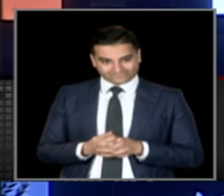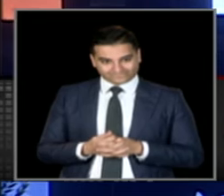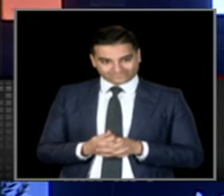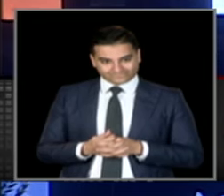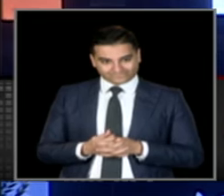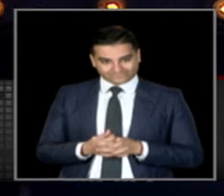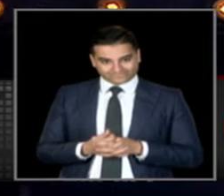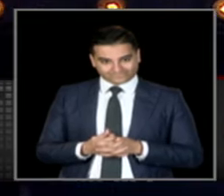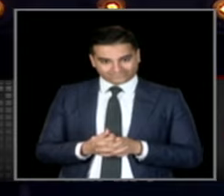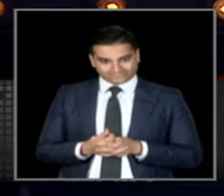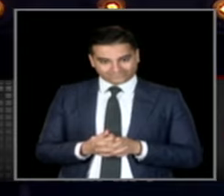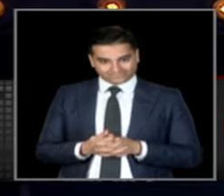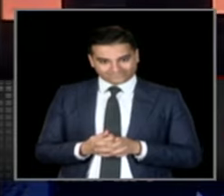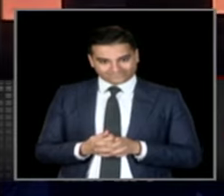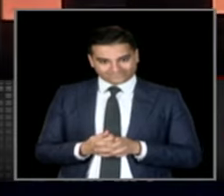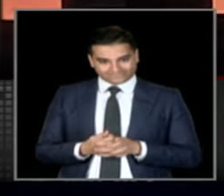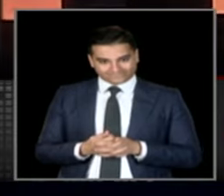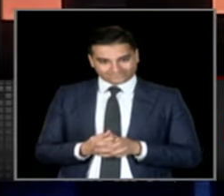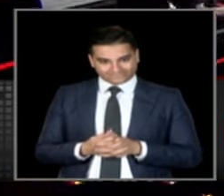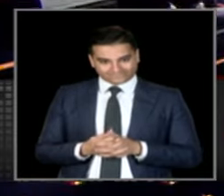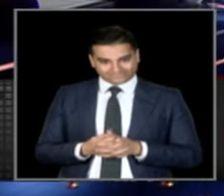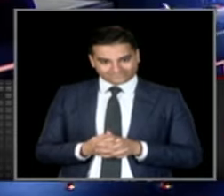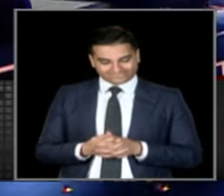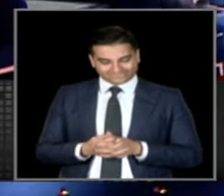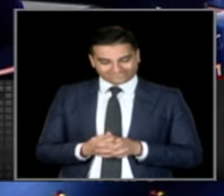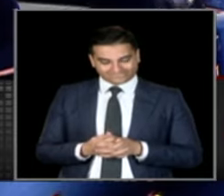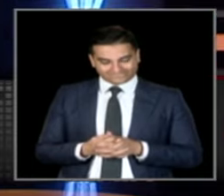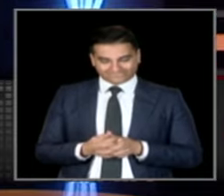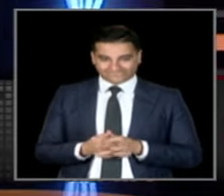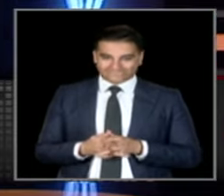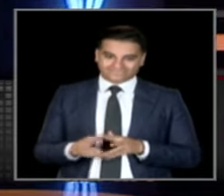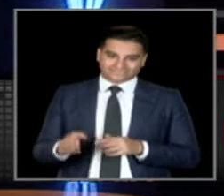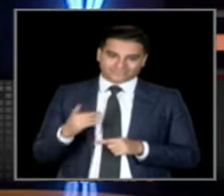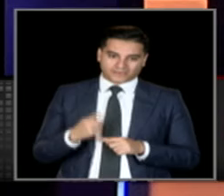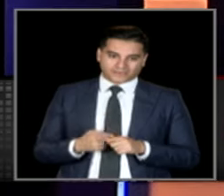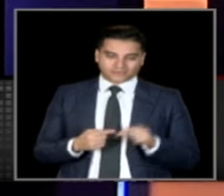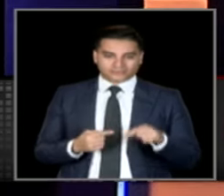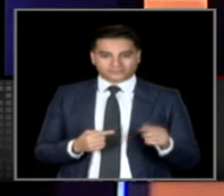فين؟ إجابة خاطئة. أخذ إجابة حالاً.